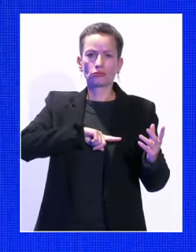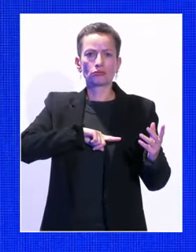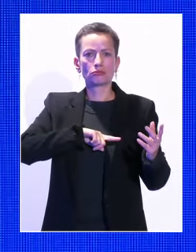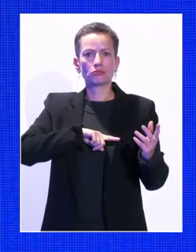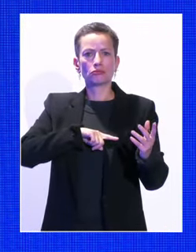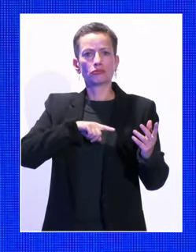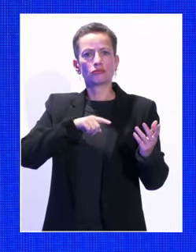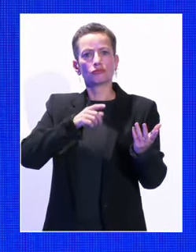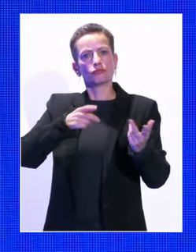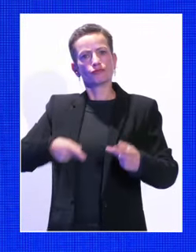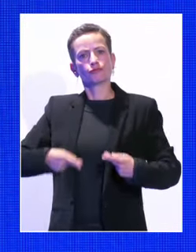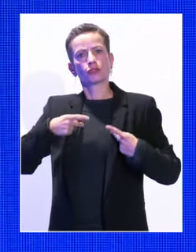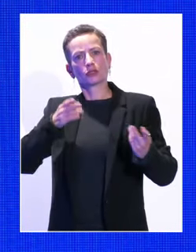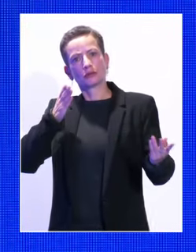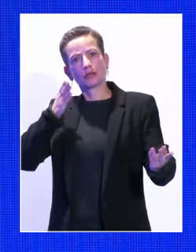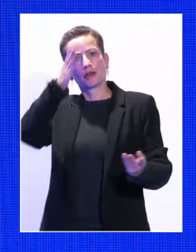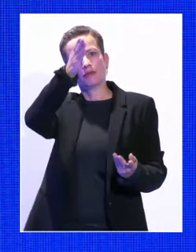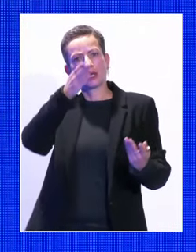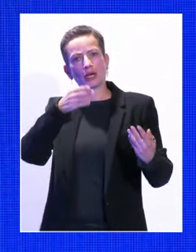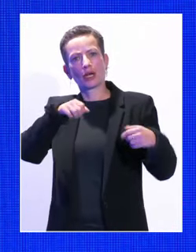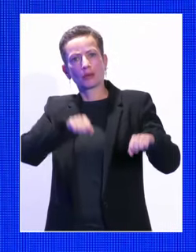du destin et de l'avenir.